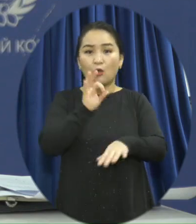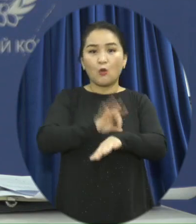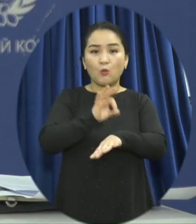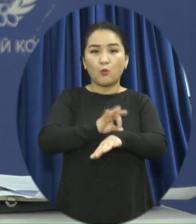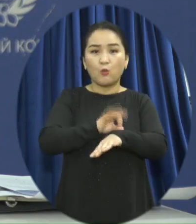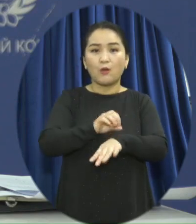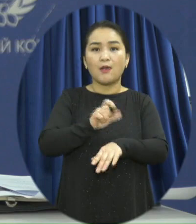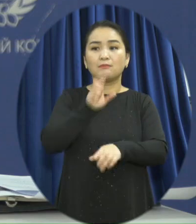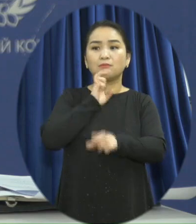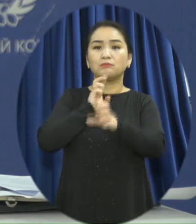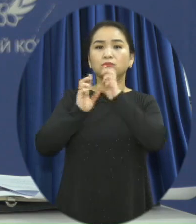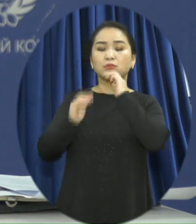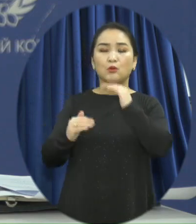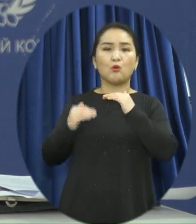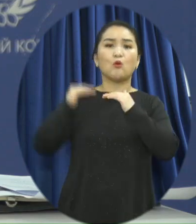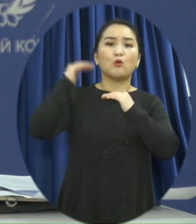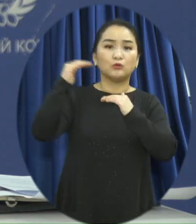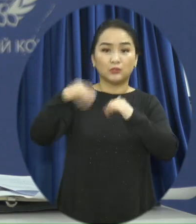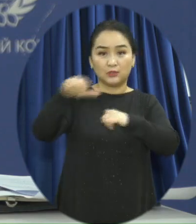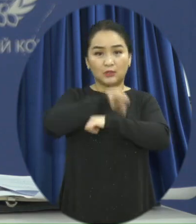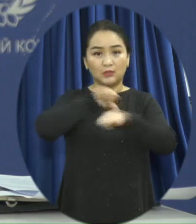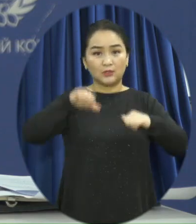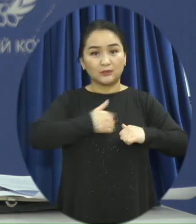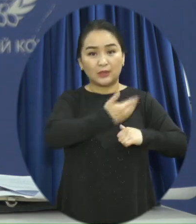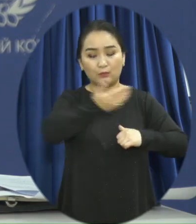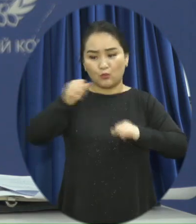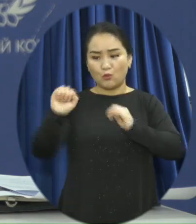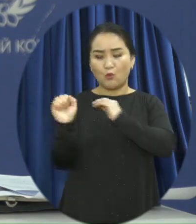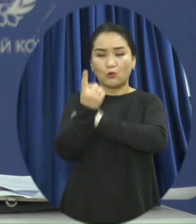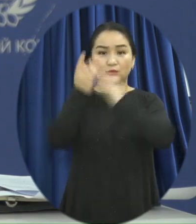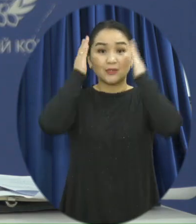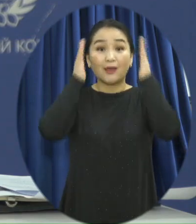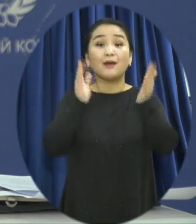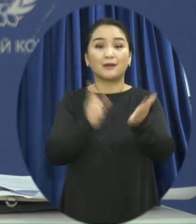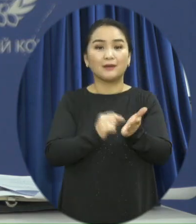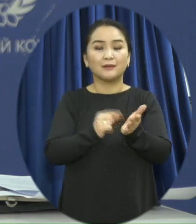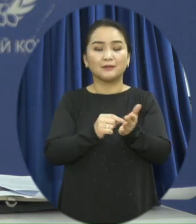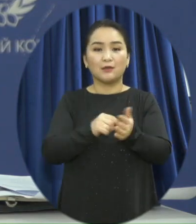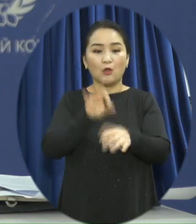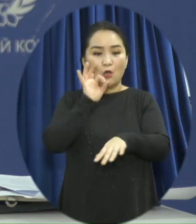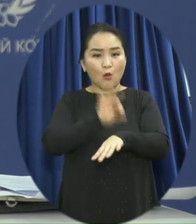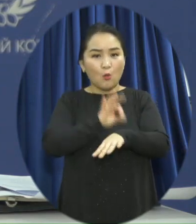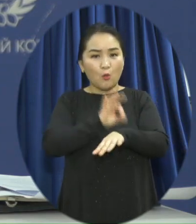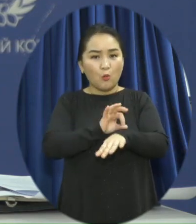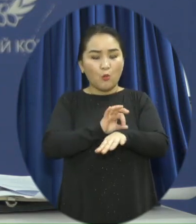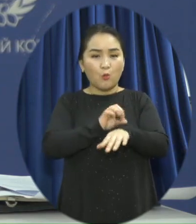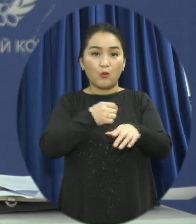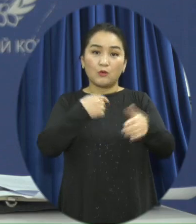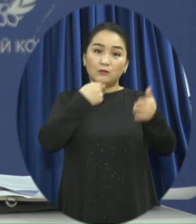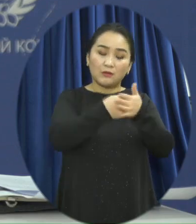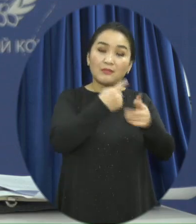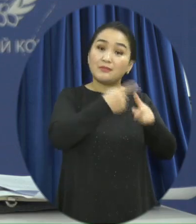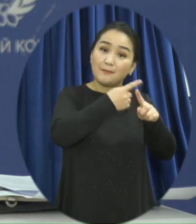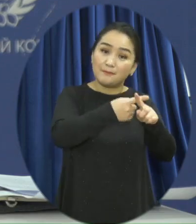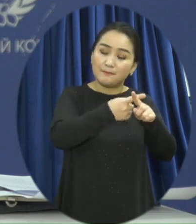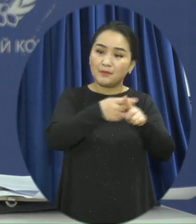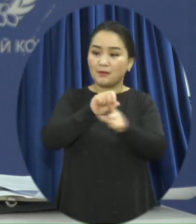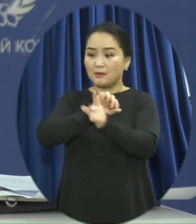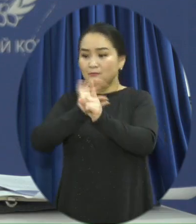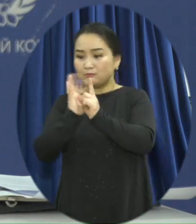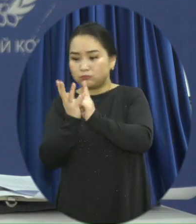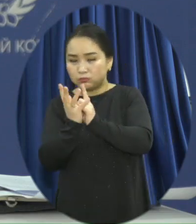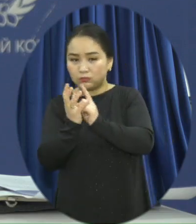анхаарах шаардлагатай энэ одоо батлагдсан тохиолдлын тоо нэмэгдэж байна, хавьтлын тоо нэмэгдэж байна, өгдрөл хүндрэл нэмэгдэж